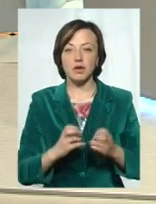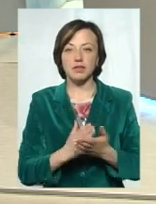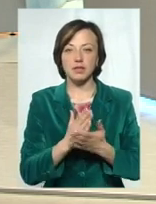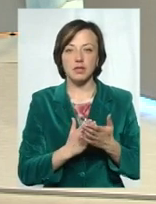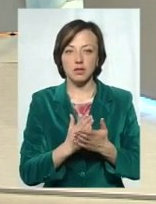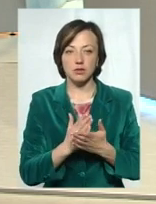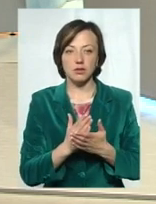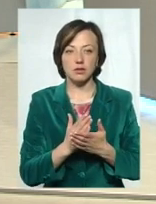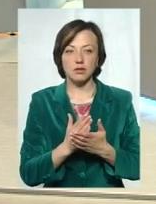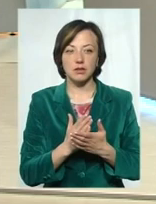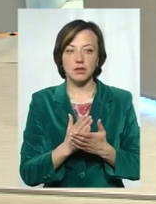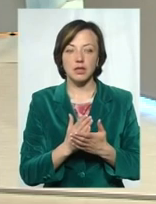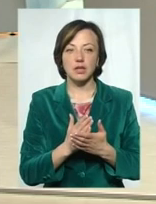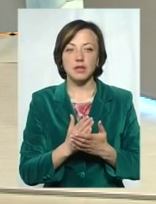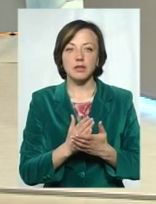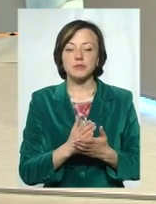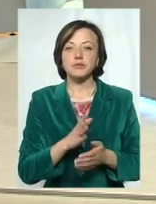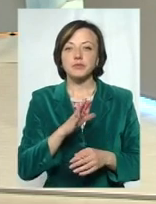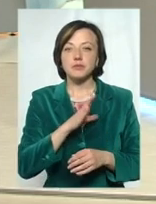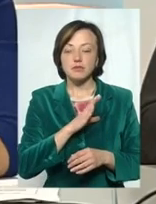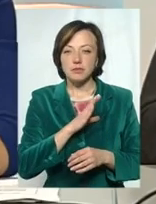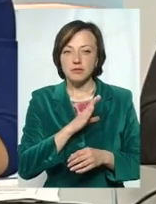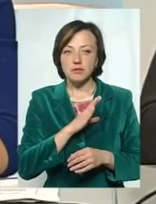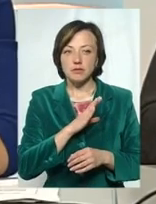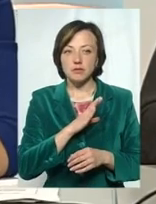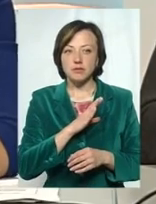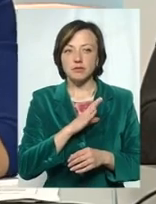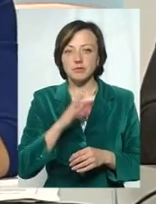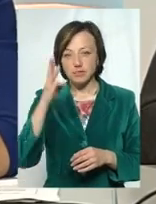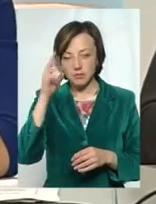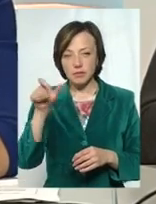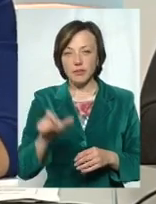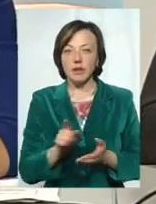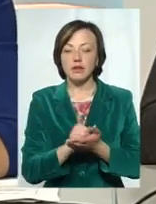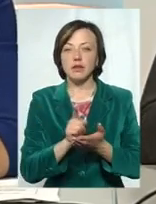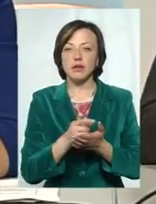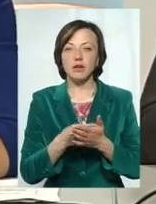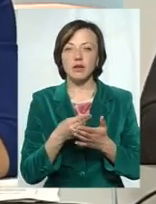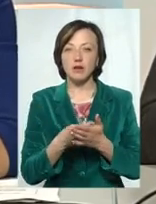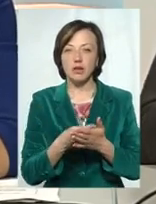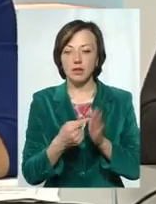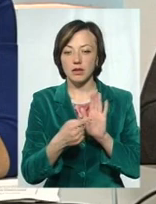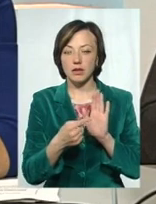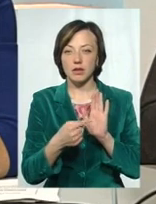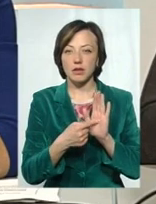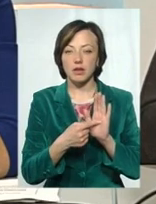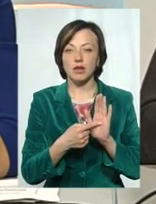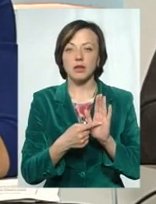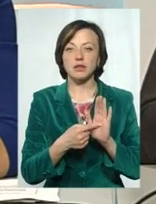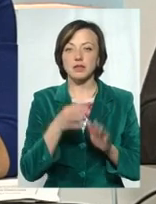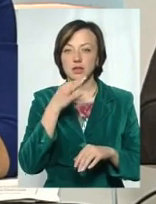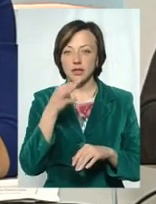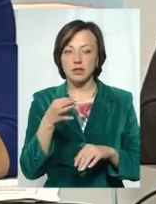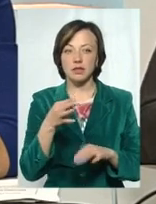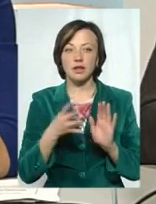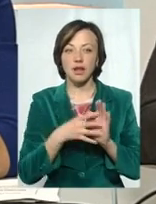нас був подолянин, прийшов, а от пенсійний фонд показує бумагу, що він звернувся за призначенням пенсії, йому сказали,